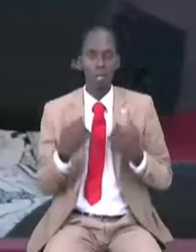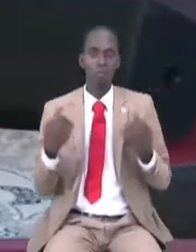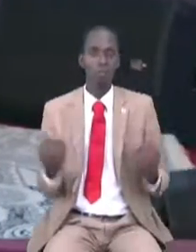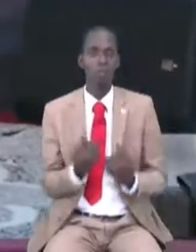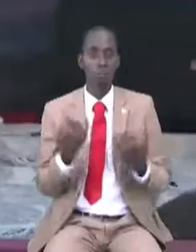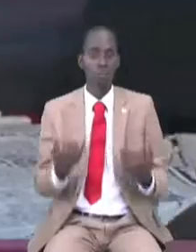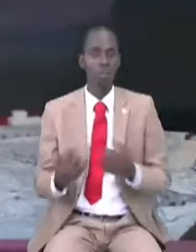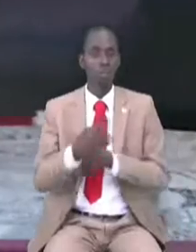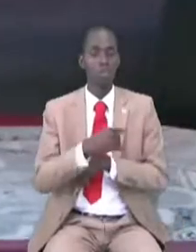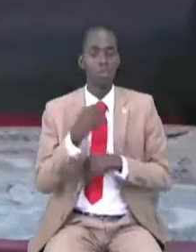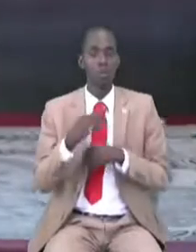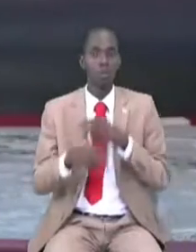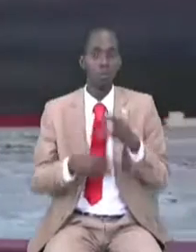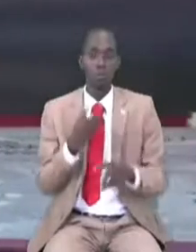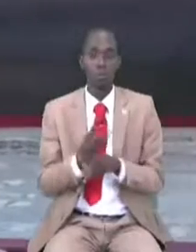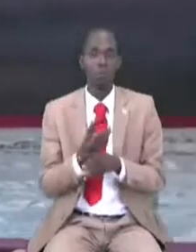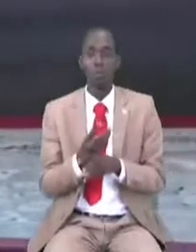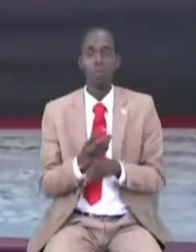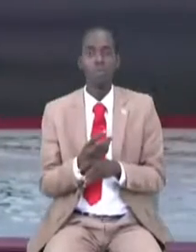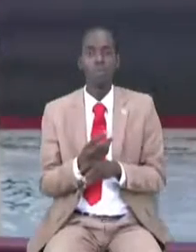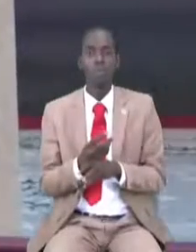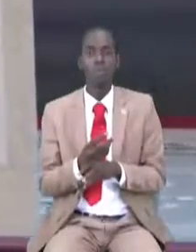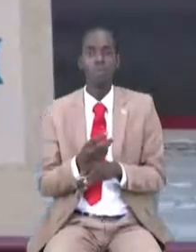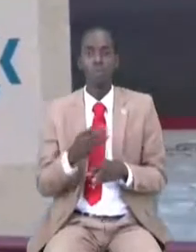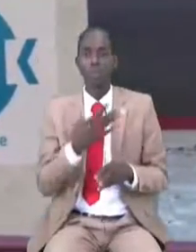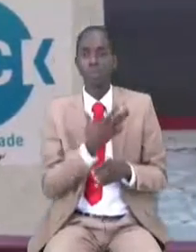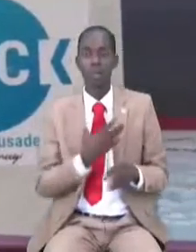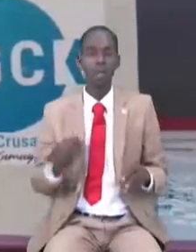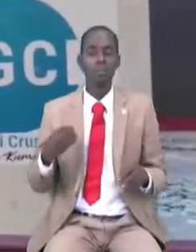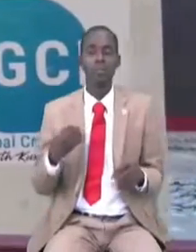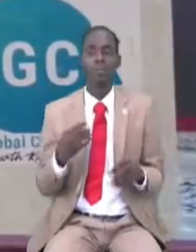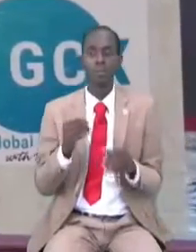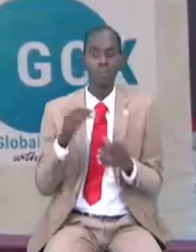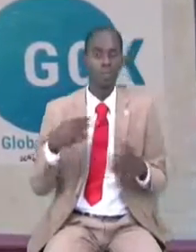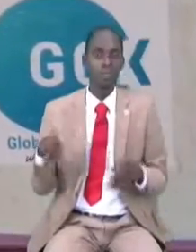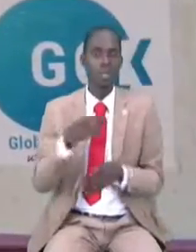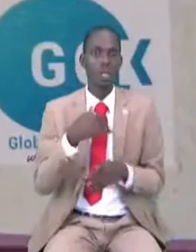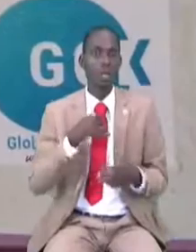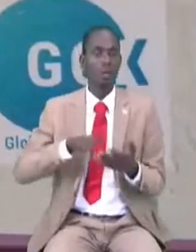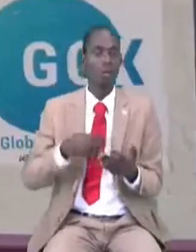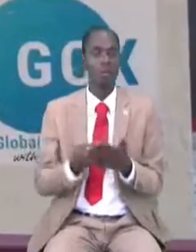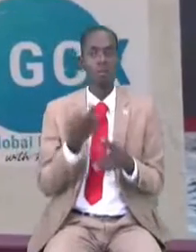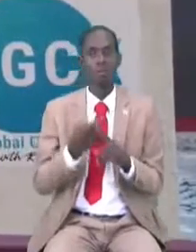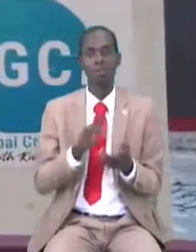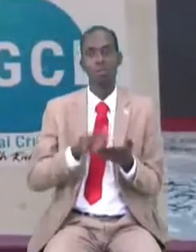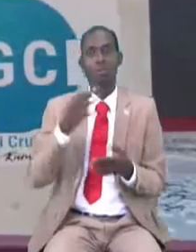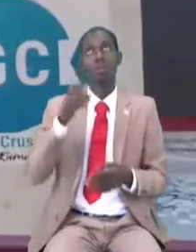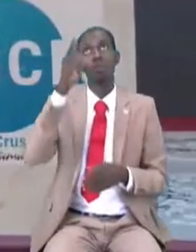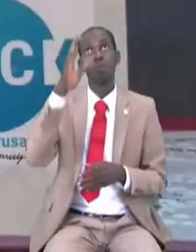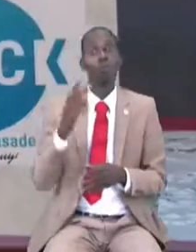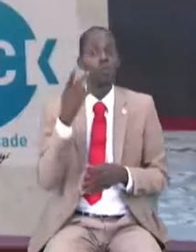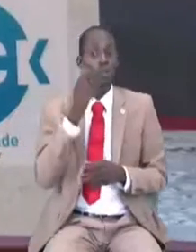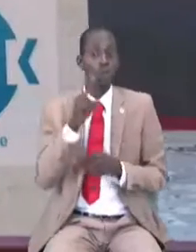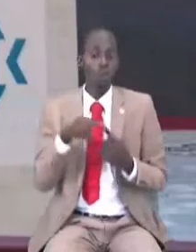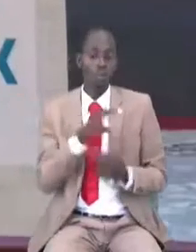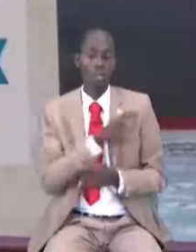de la gloire de Dieu. Lorsque Christ était ici, Jean nous a fait dire que Dieu a tant aimé le monde qu'il a donné